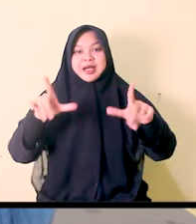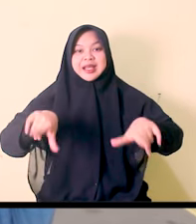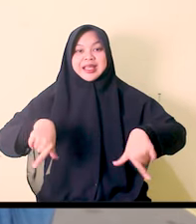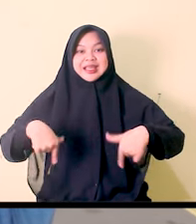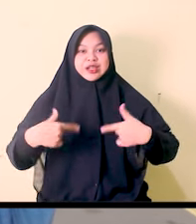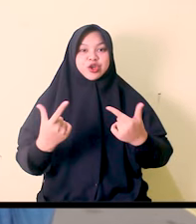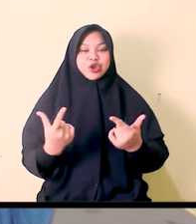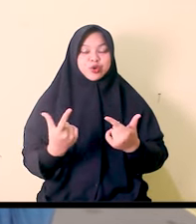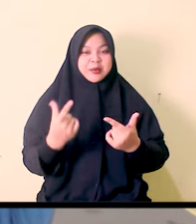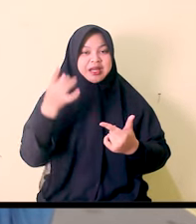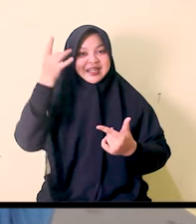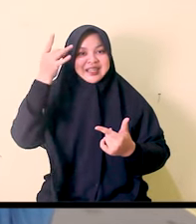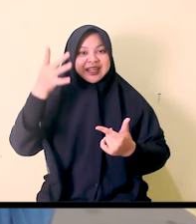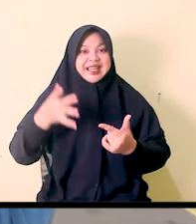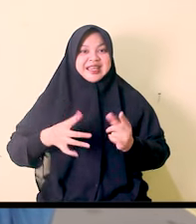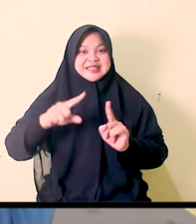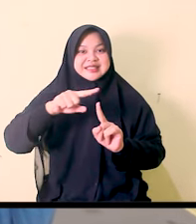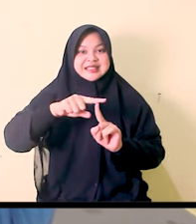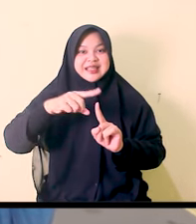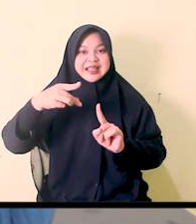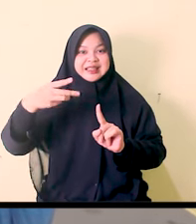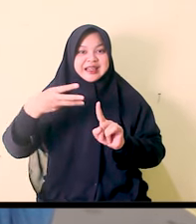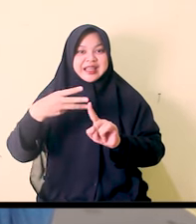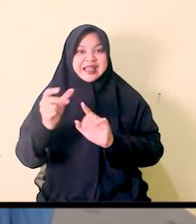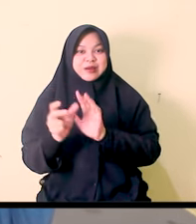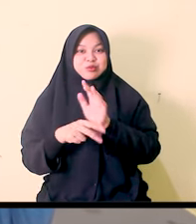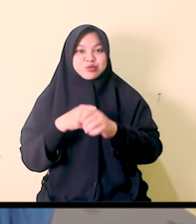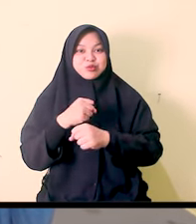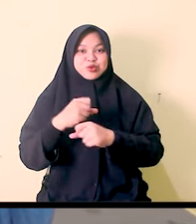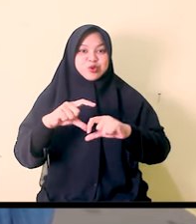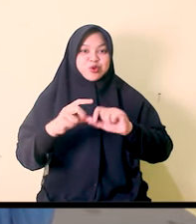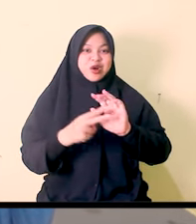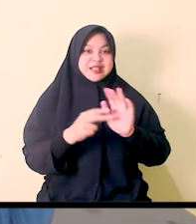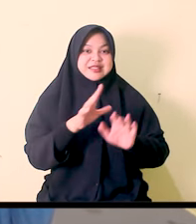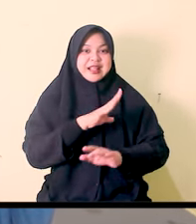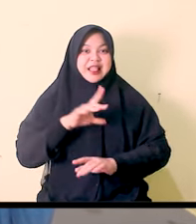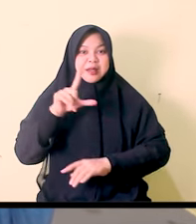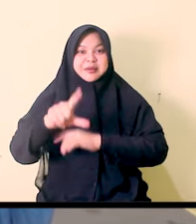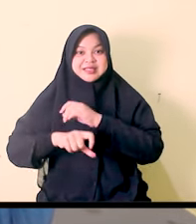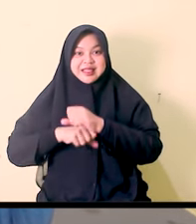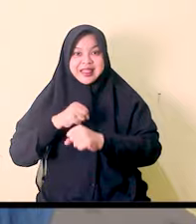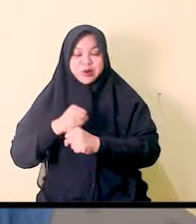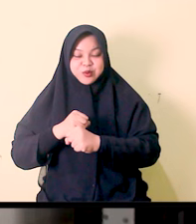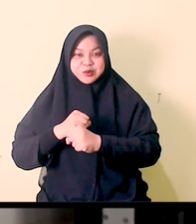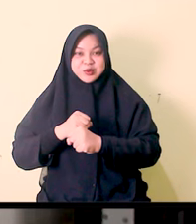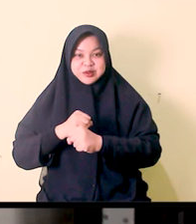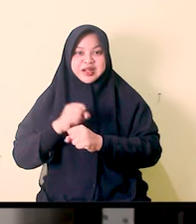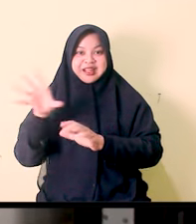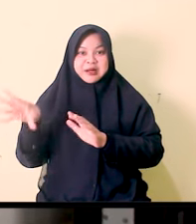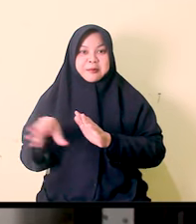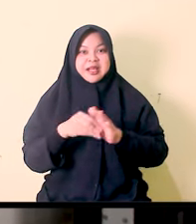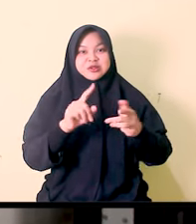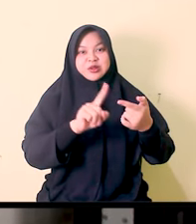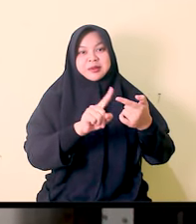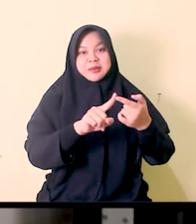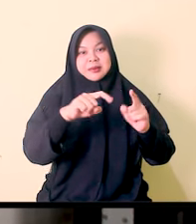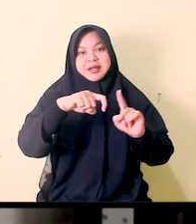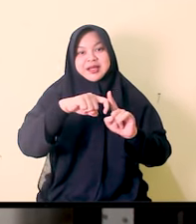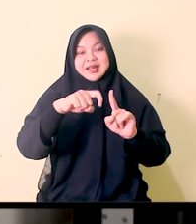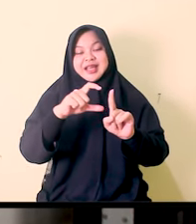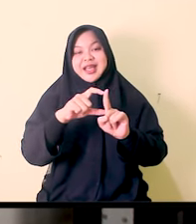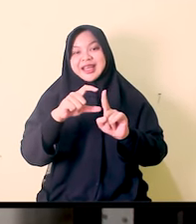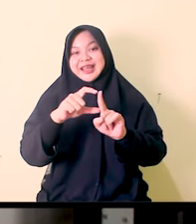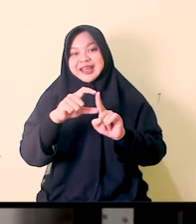selama 1 tahun di dalamnya termasuk teman-teman kdd yang beraktivitas di tahun ini teman-teman